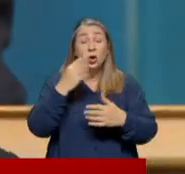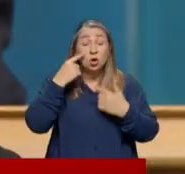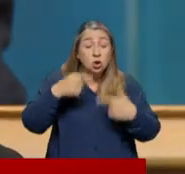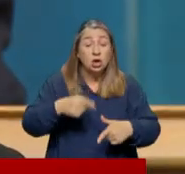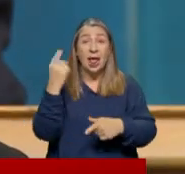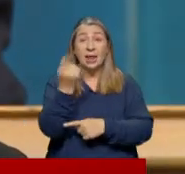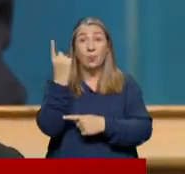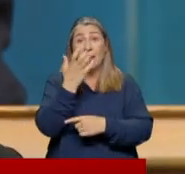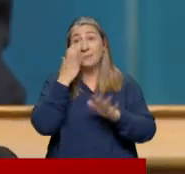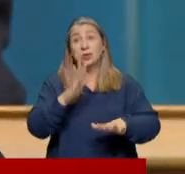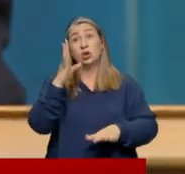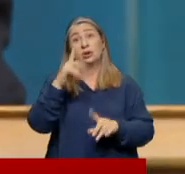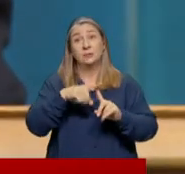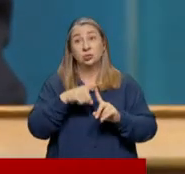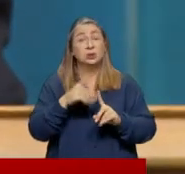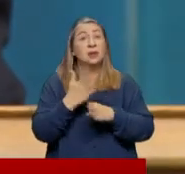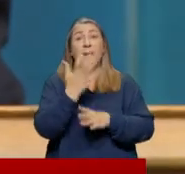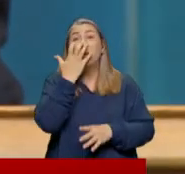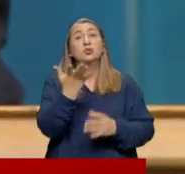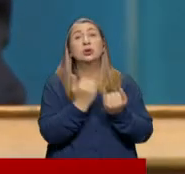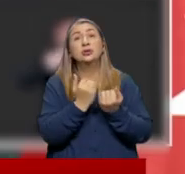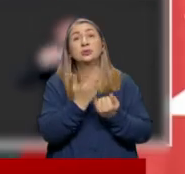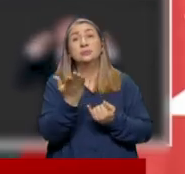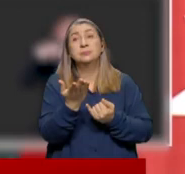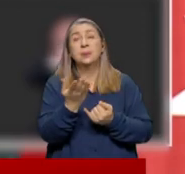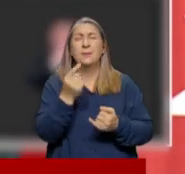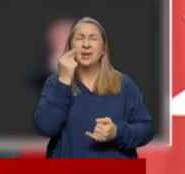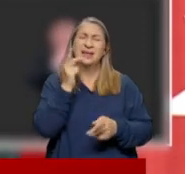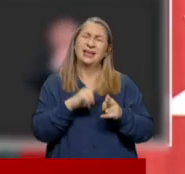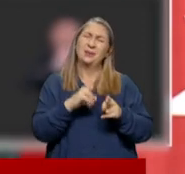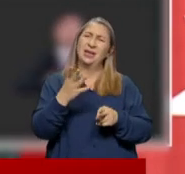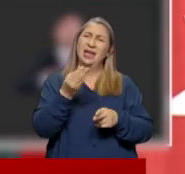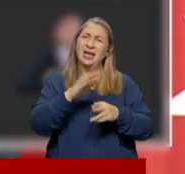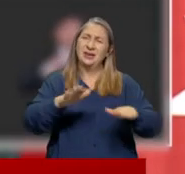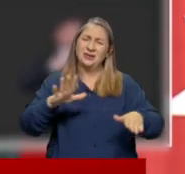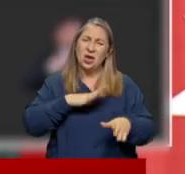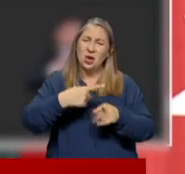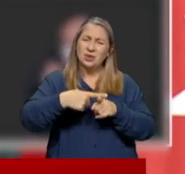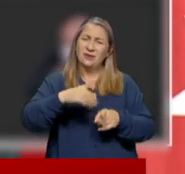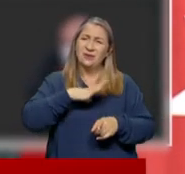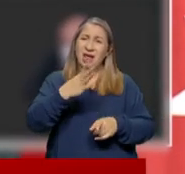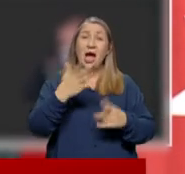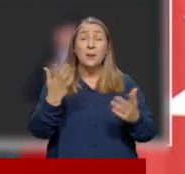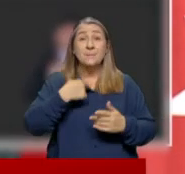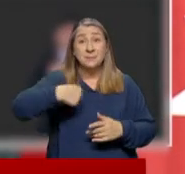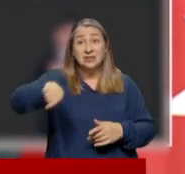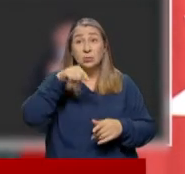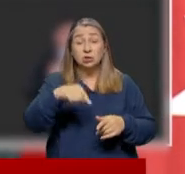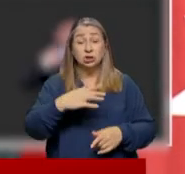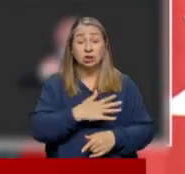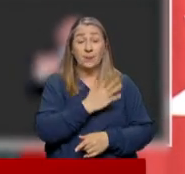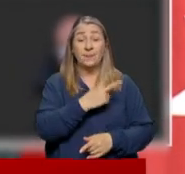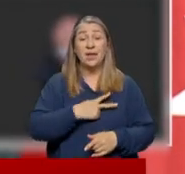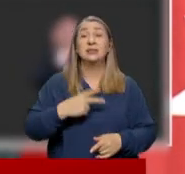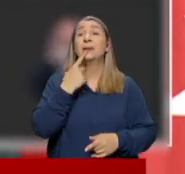helikopter için bekliyorsun 4 Temmuzun niye bekliyorsun kardeşim her bay Kemal yavruların da var ortaklarında var Ama sizler Burası